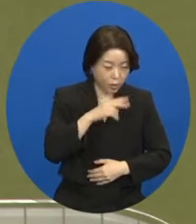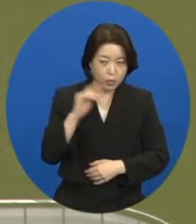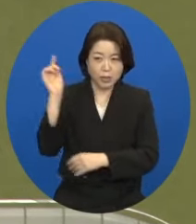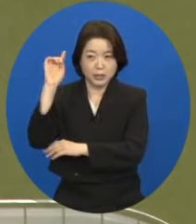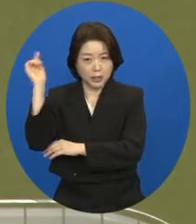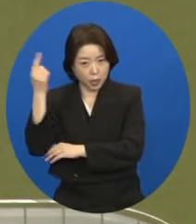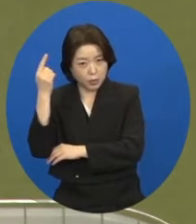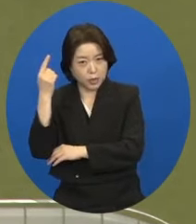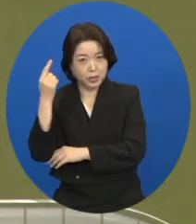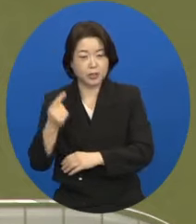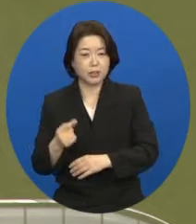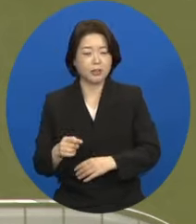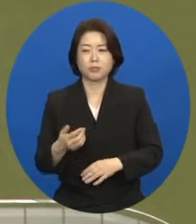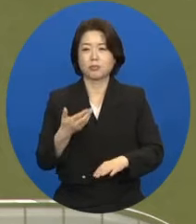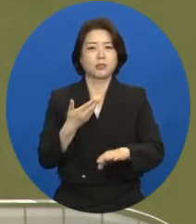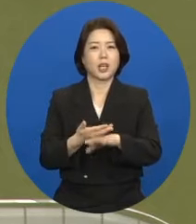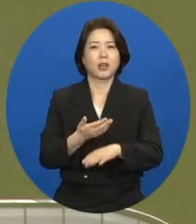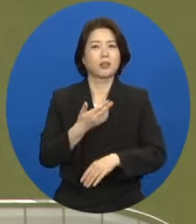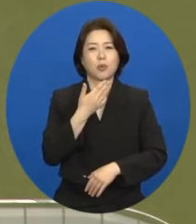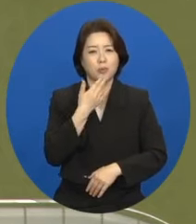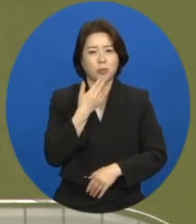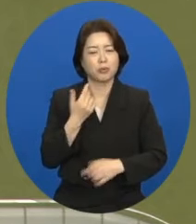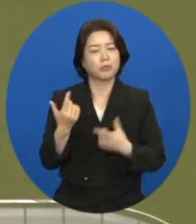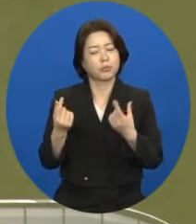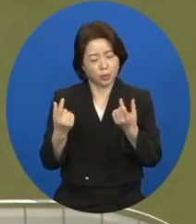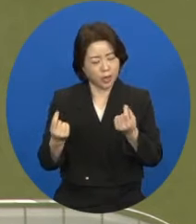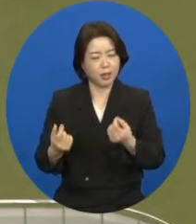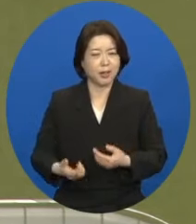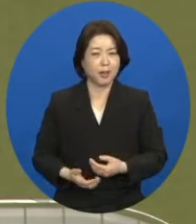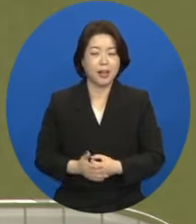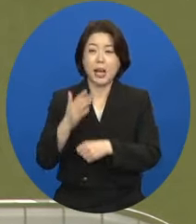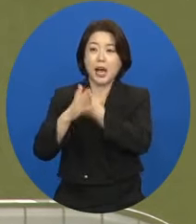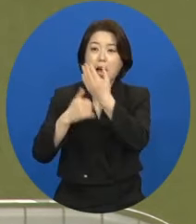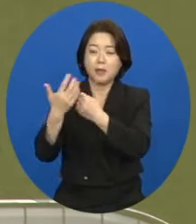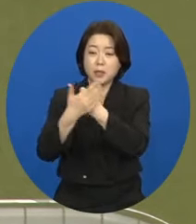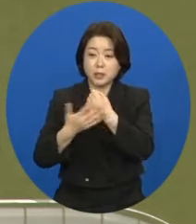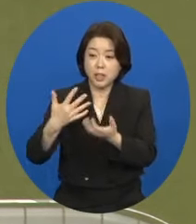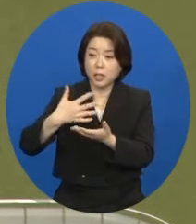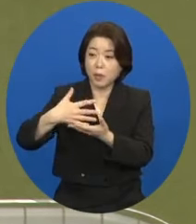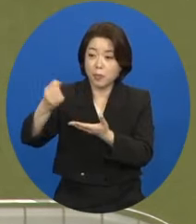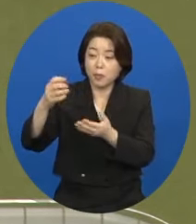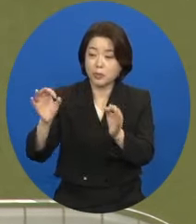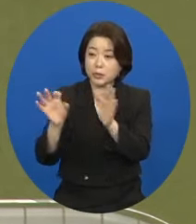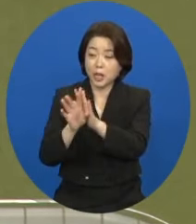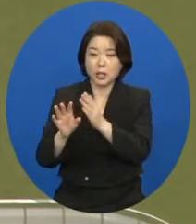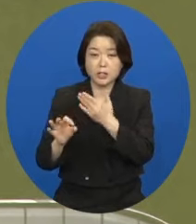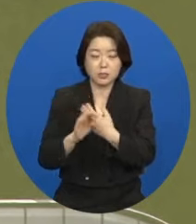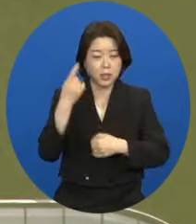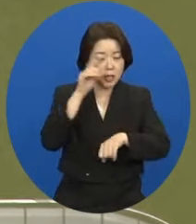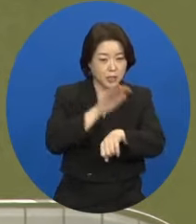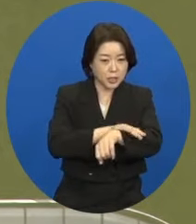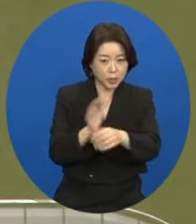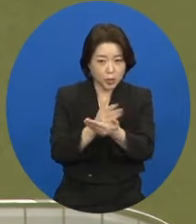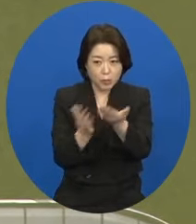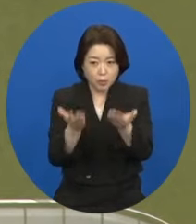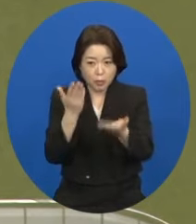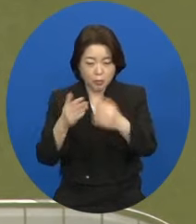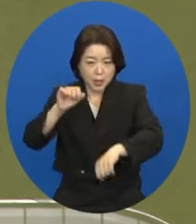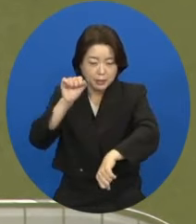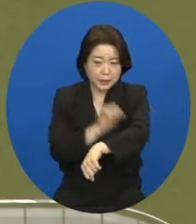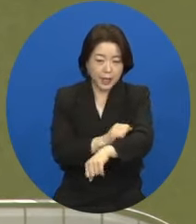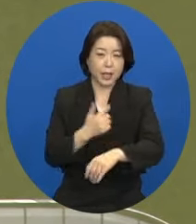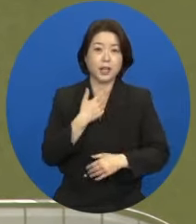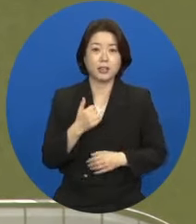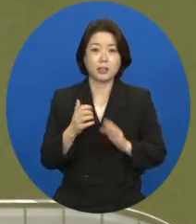별반 다를 바가 없습니다. 하나님의 은혜가 거두어지면 지혜롭고 분별력 있게 행동했던 사람도